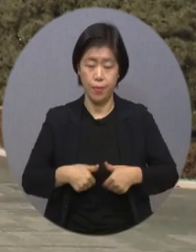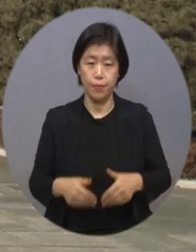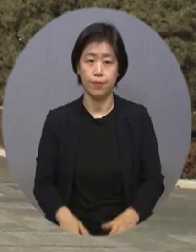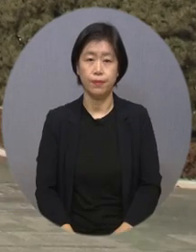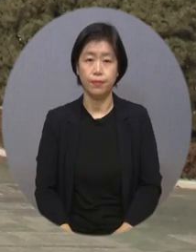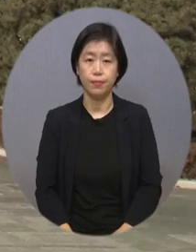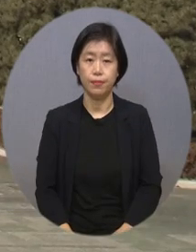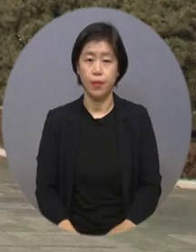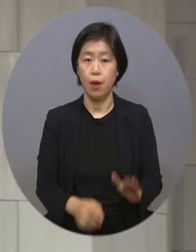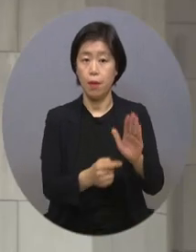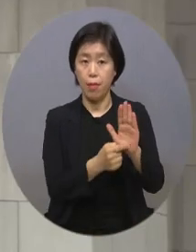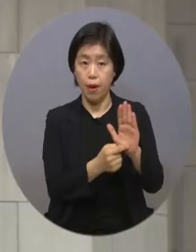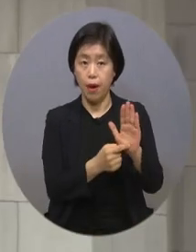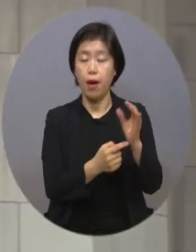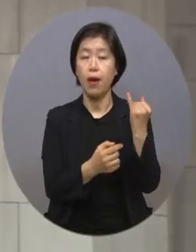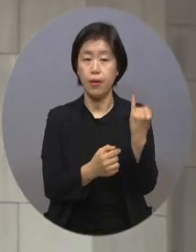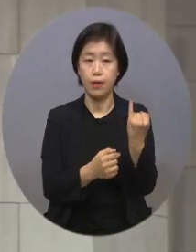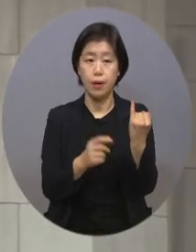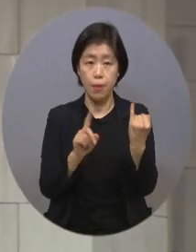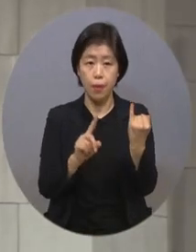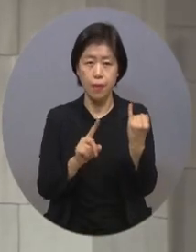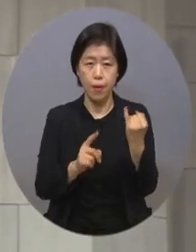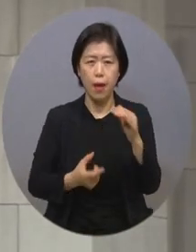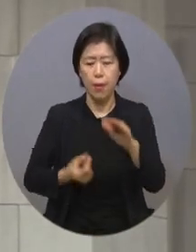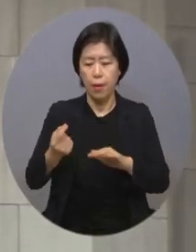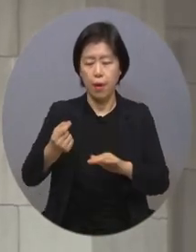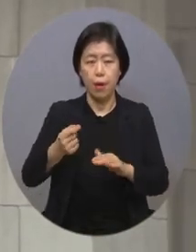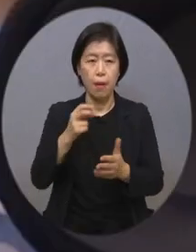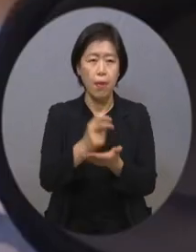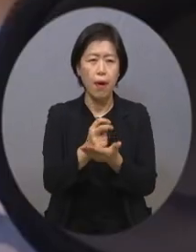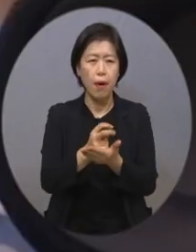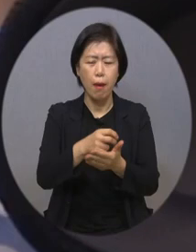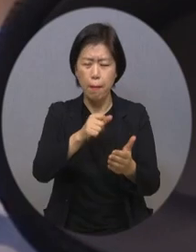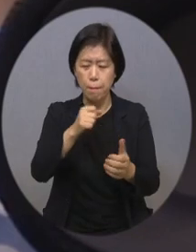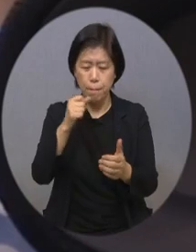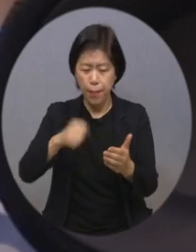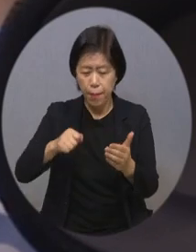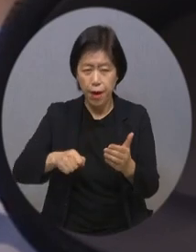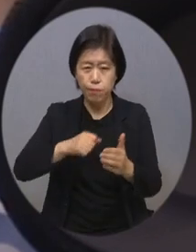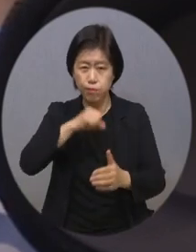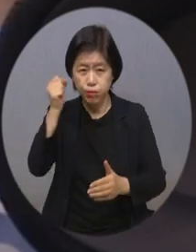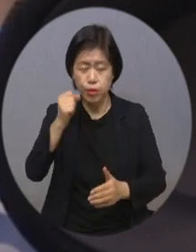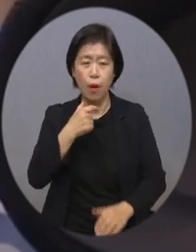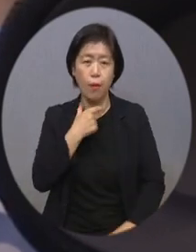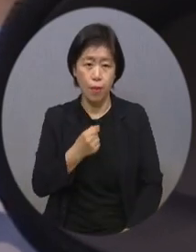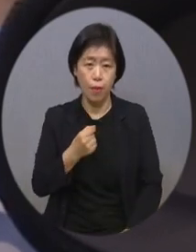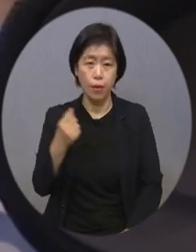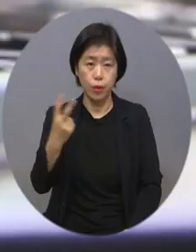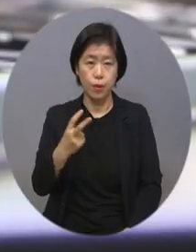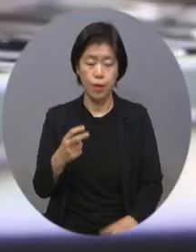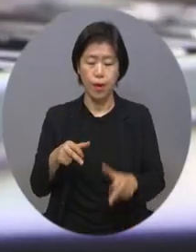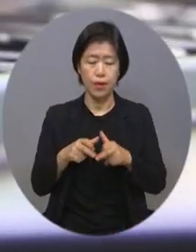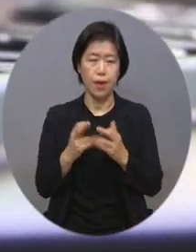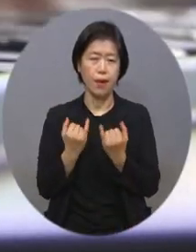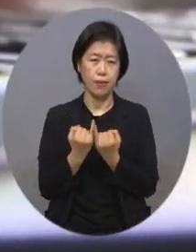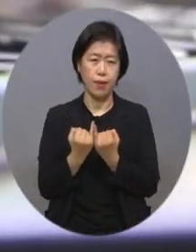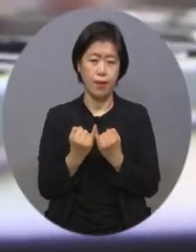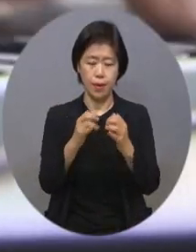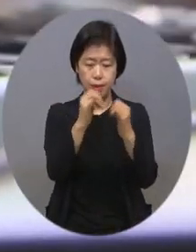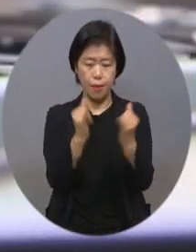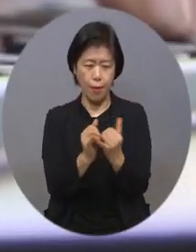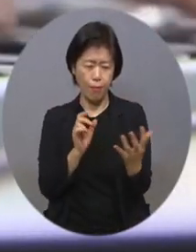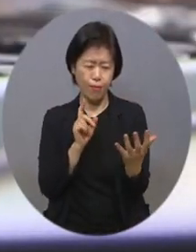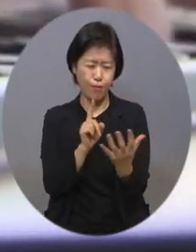나선 최 형 위원은 주 속한 법안 통과를 강조하는 한편 안 장애 여성의 완전한 사회 참여 기반이 마련되길 바란다 는